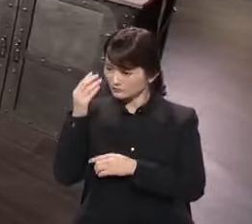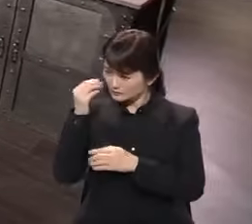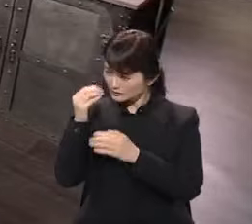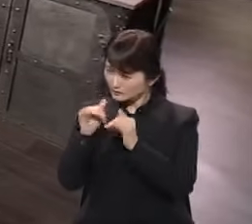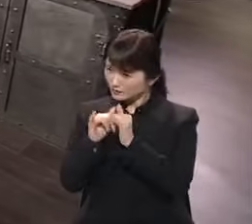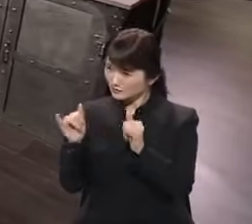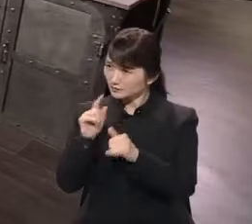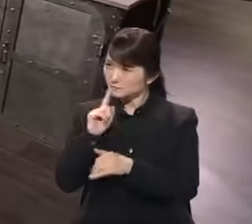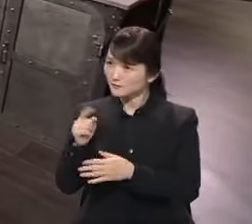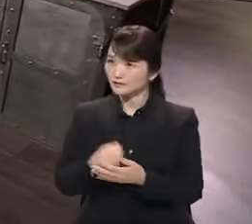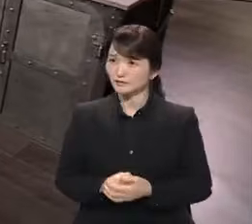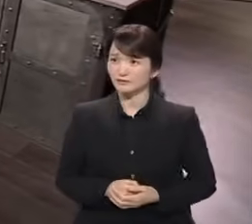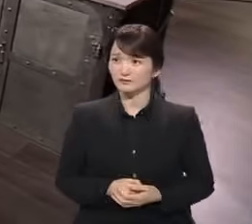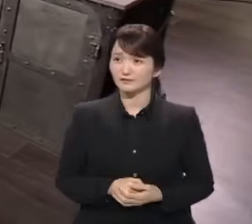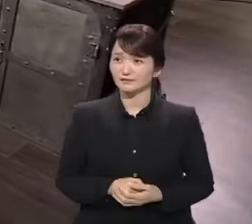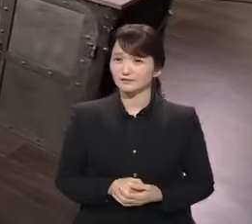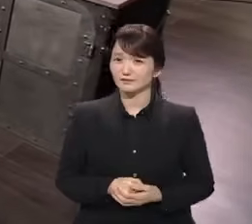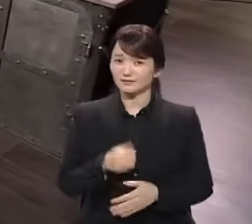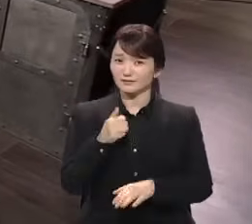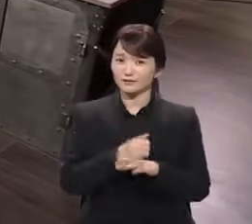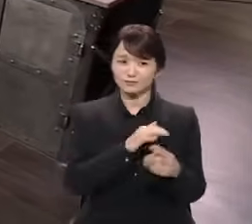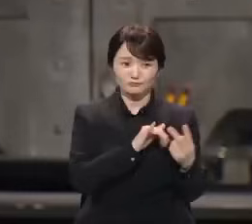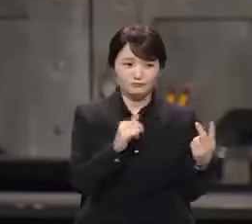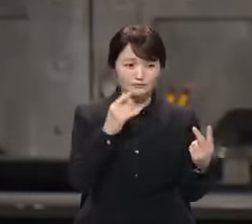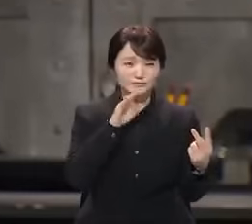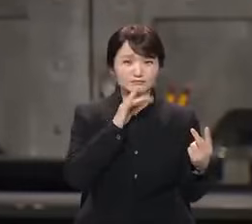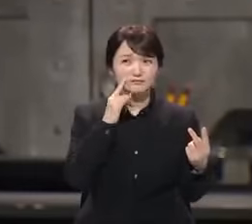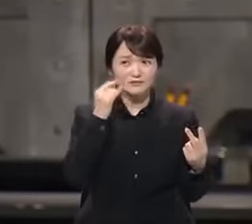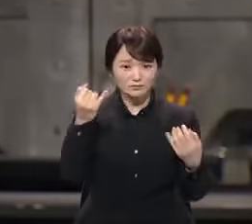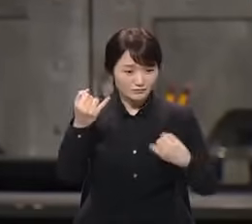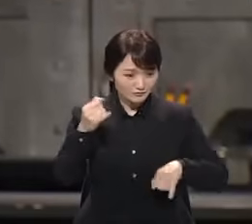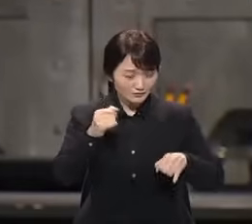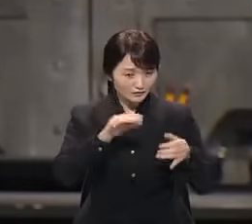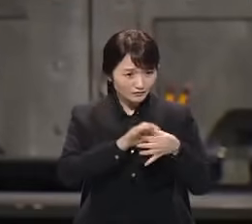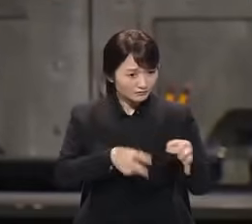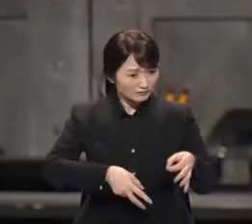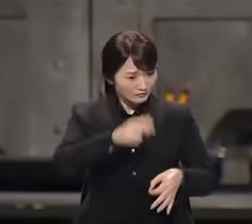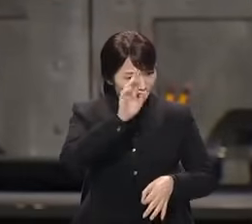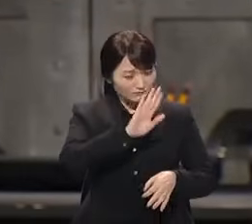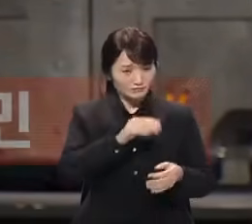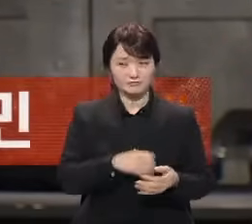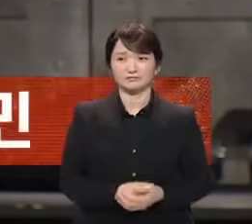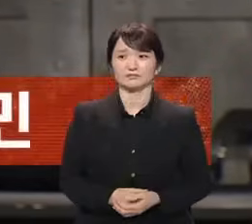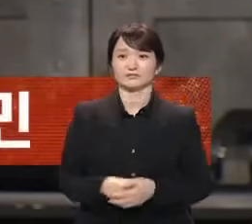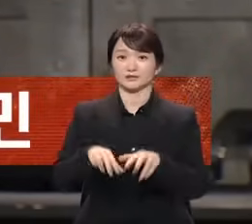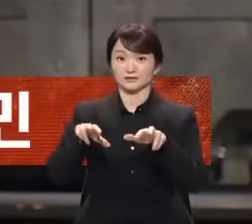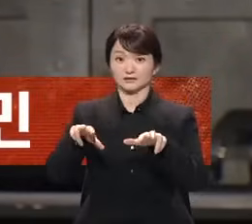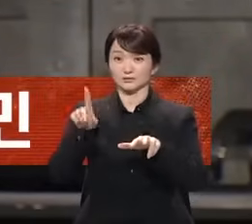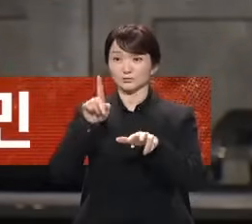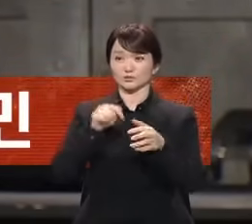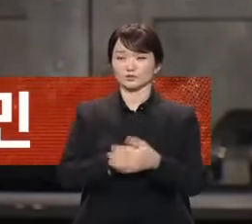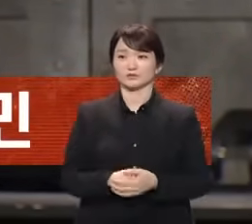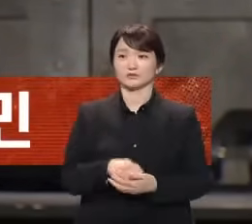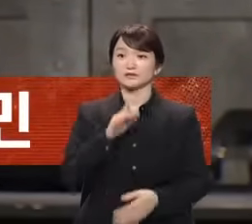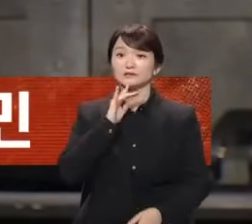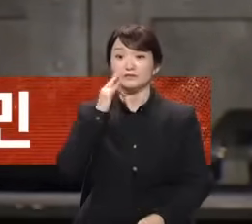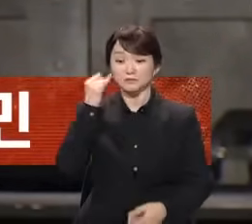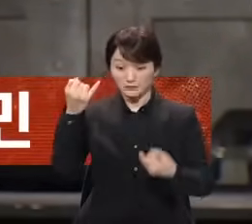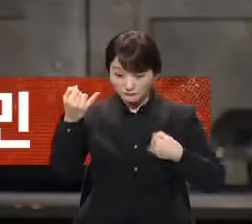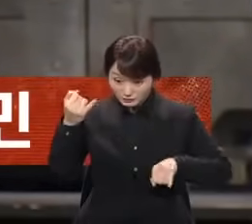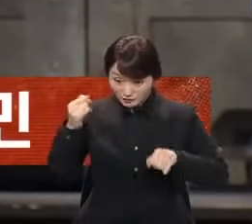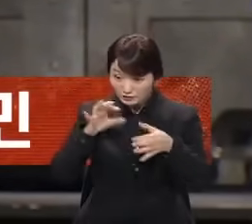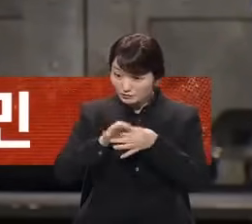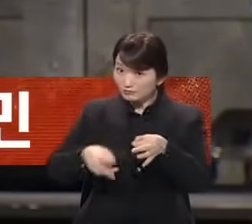의절 안 한다는 쪽으로 결국 얘기를 하고 있잖아요. 의견은 저도 비슷한 겁니다. 지금 당장 의절을까지는 사실 굳이